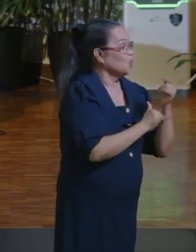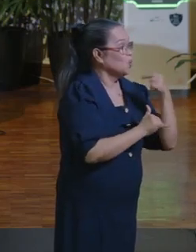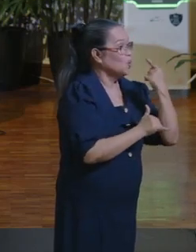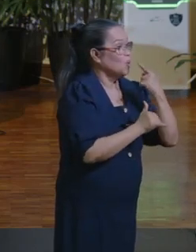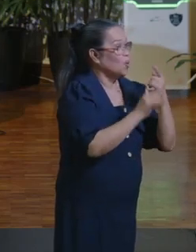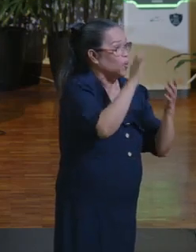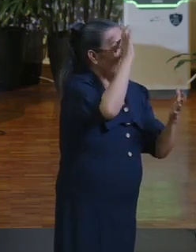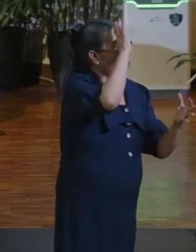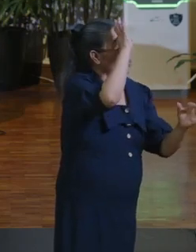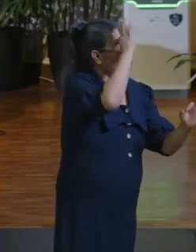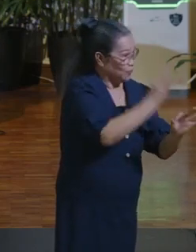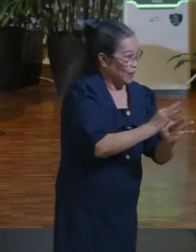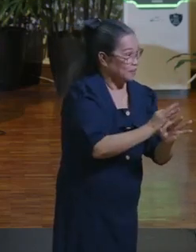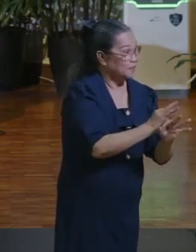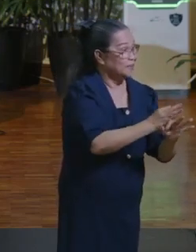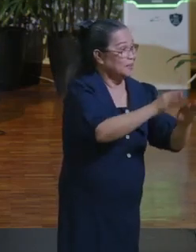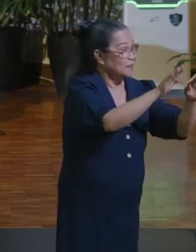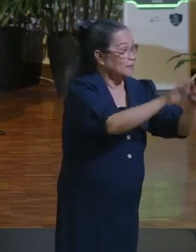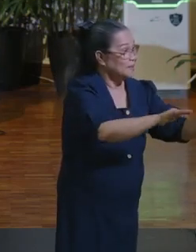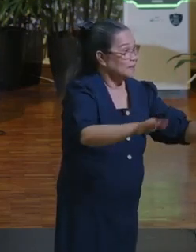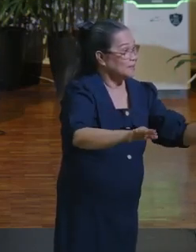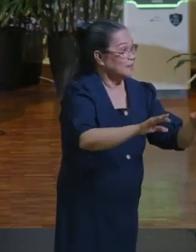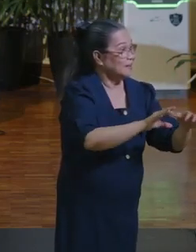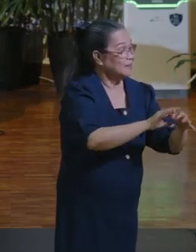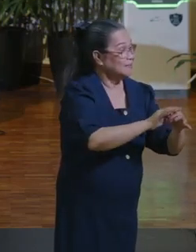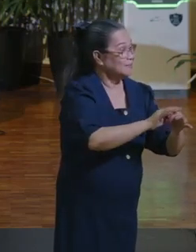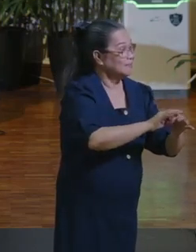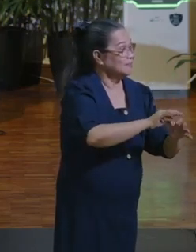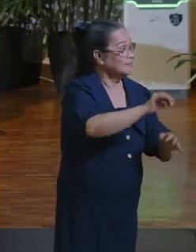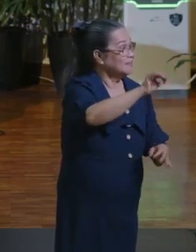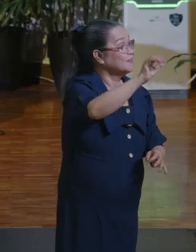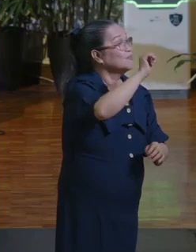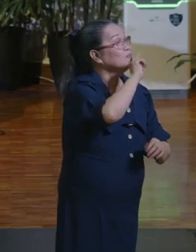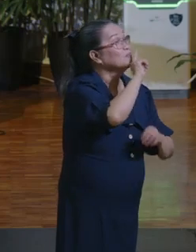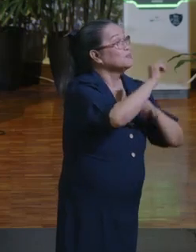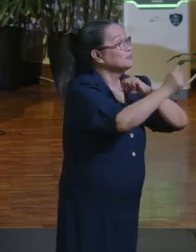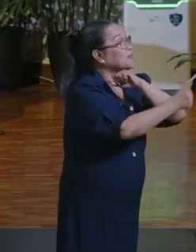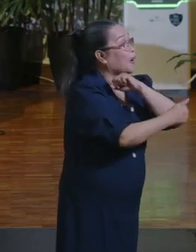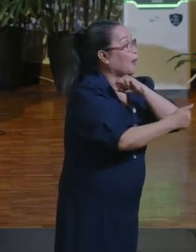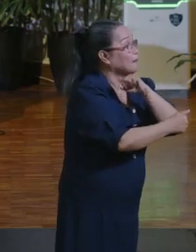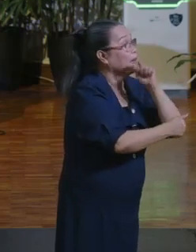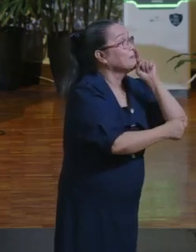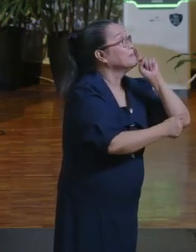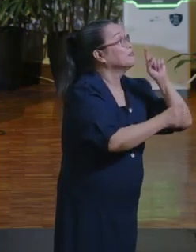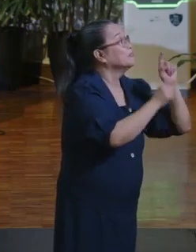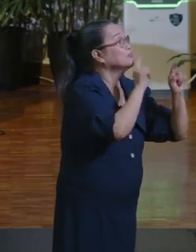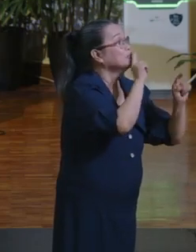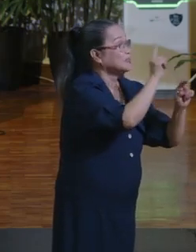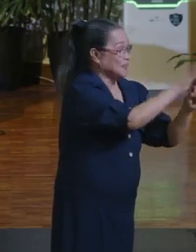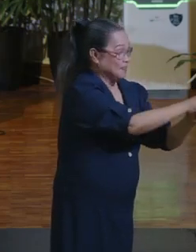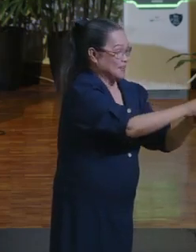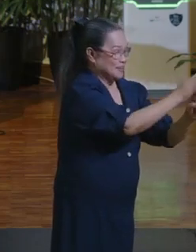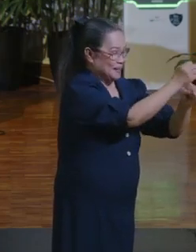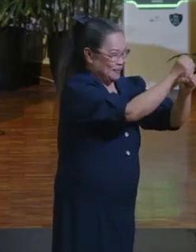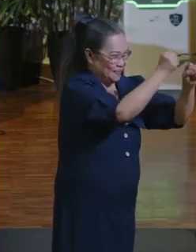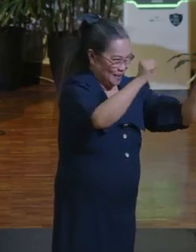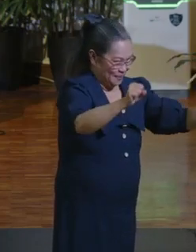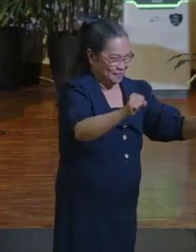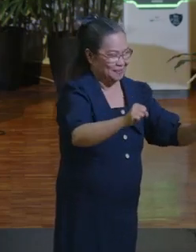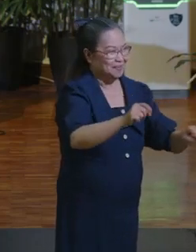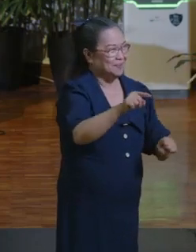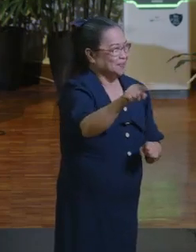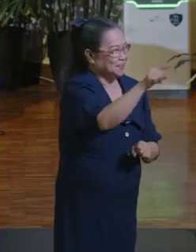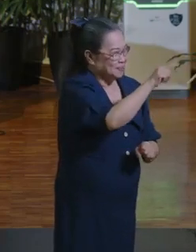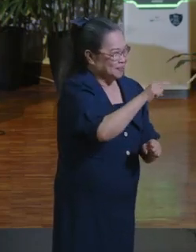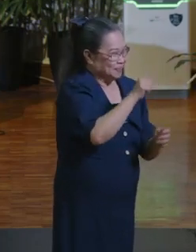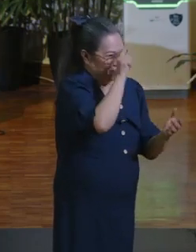faith who are the sons of Abraham. Yung mga naniniwala sa promise na salvation. Yung mga naniniwala